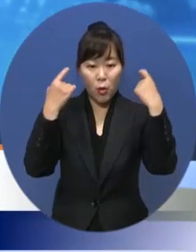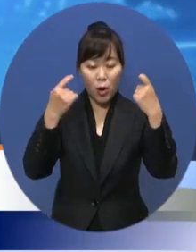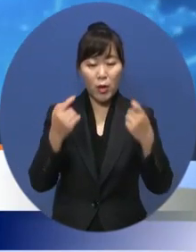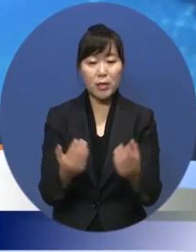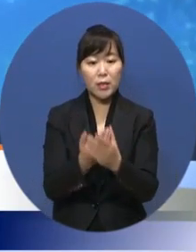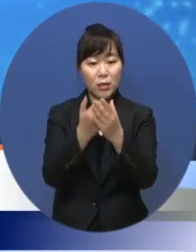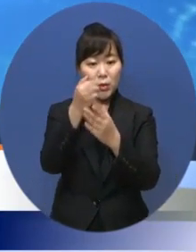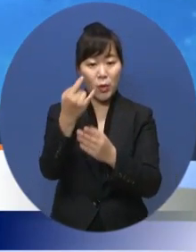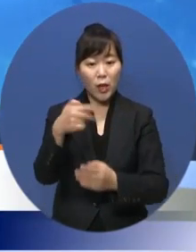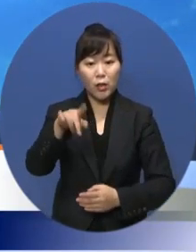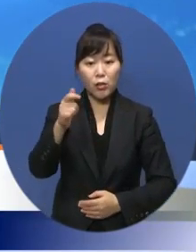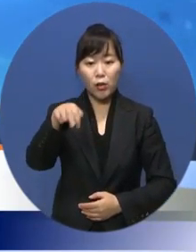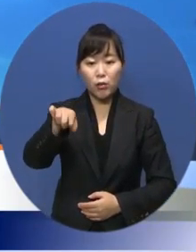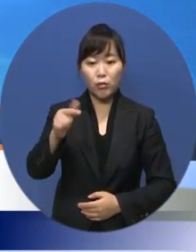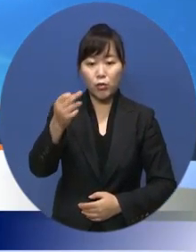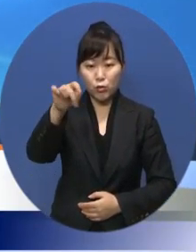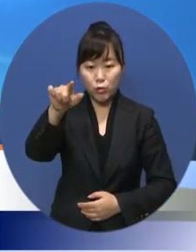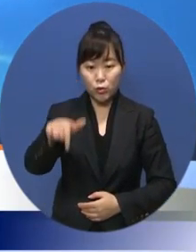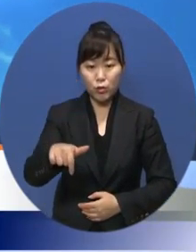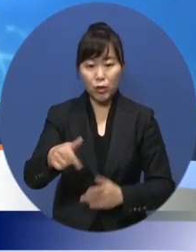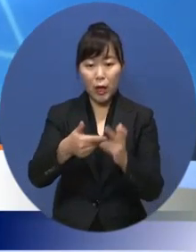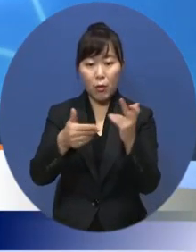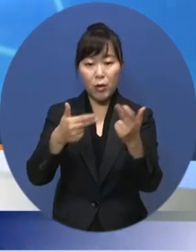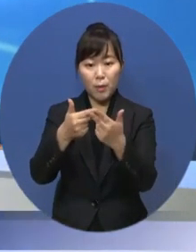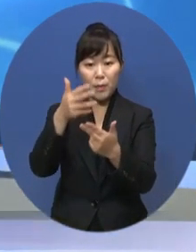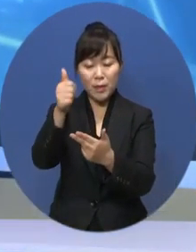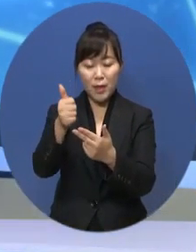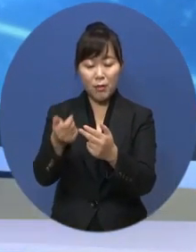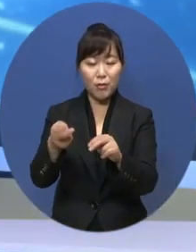한국장애인문화관광진흥회 전준숙 강원협회장이 임명됐습니다.